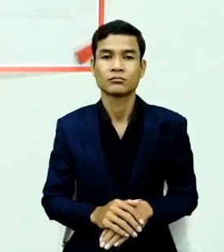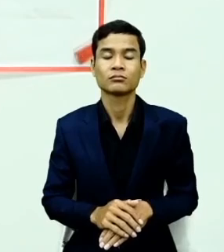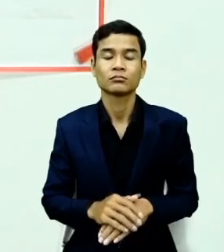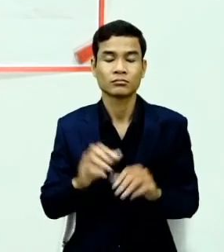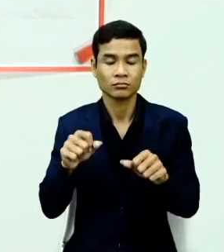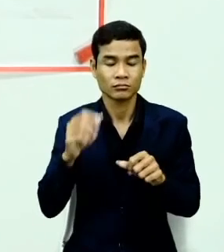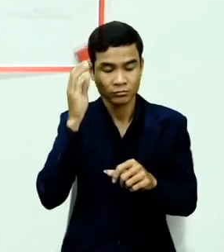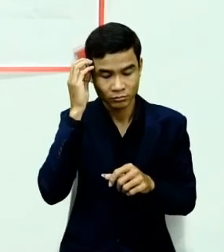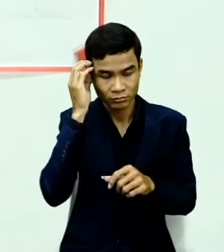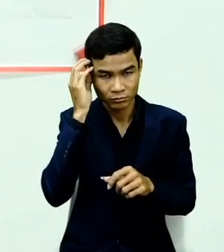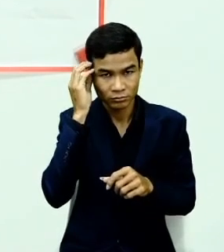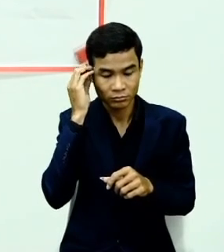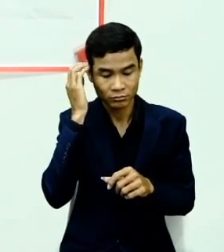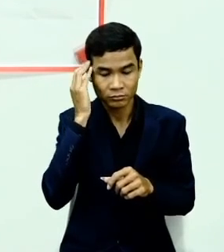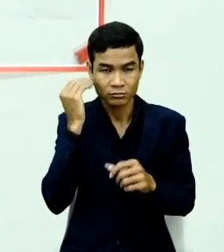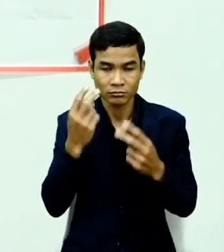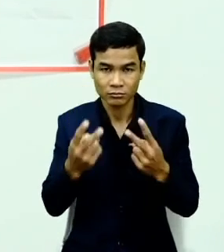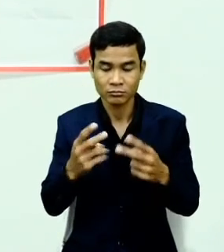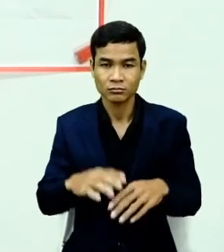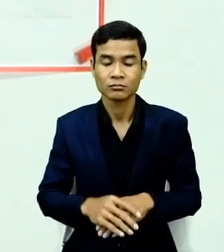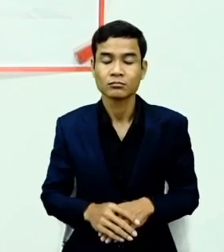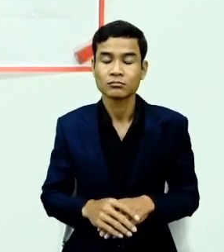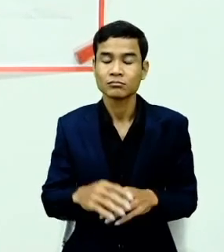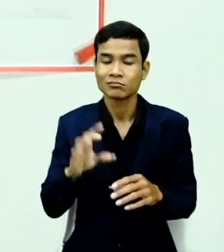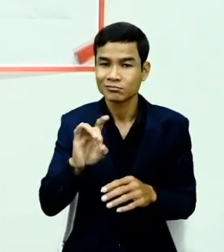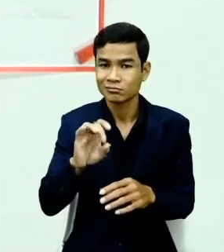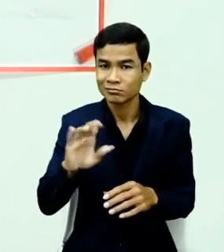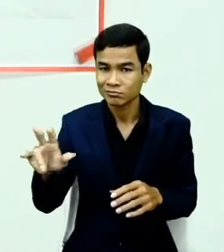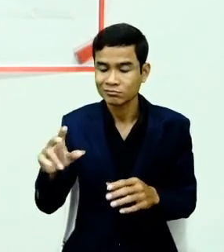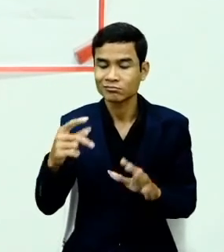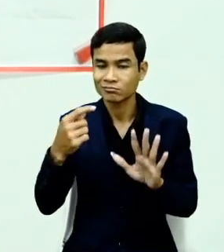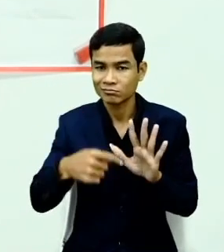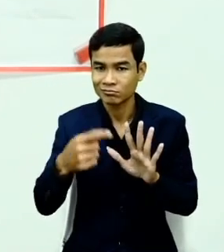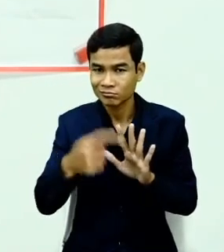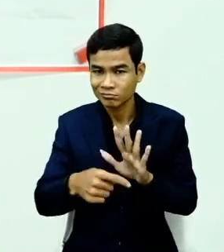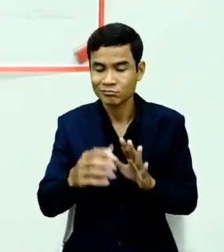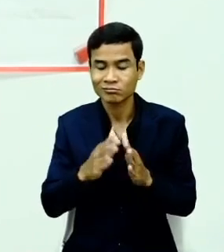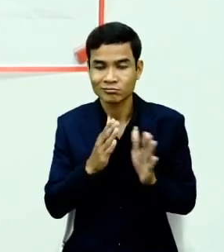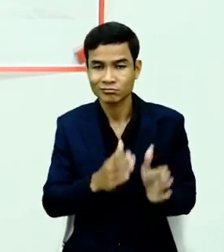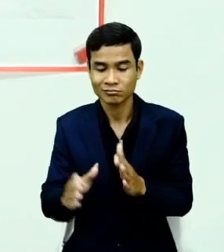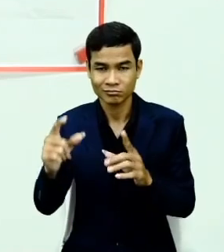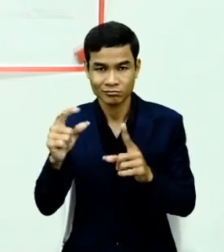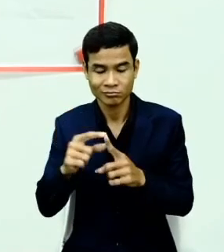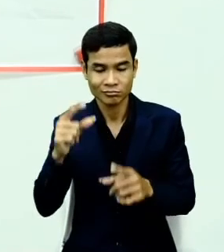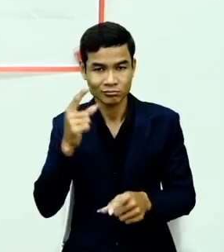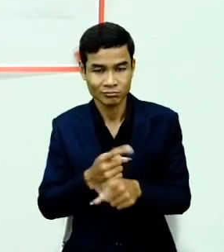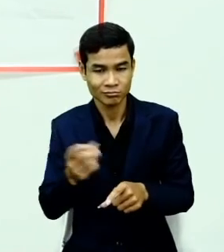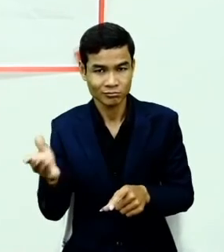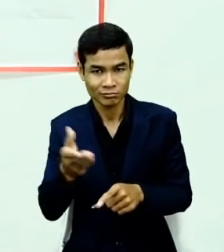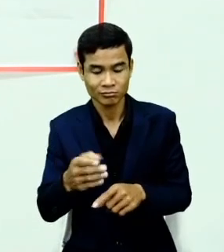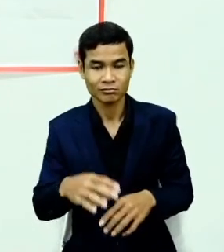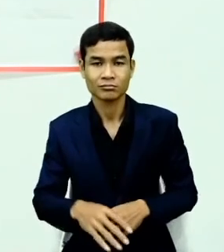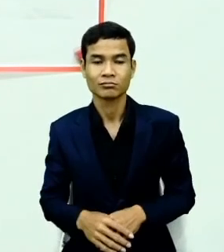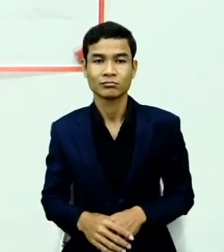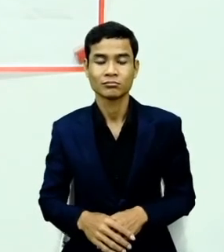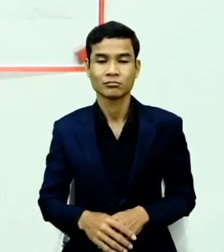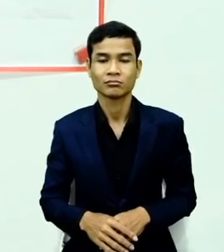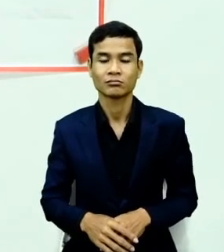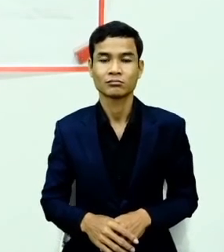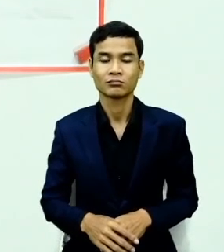ចាកូនមើលមើលមានជាជំនះមានស្រាឲ្យកូនទៅរៀបជាពាក្យឲ្យបានត្រឹមត្រូវណាកូនណា